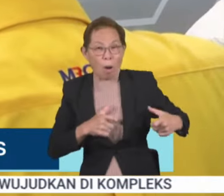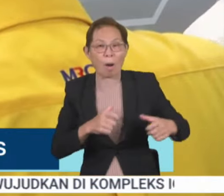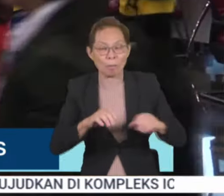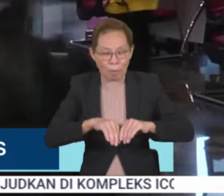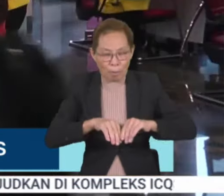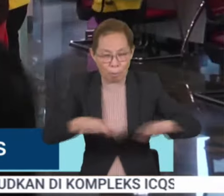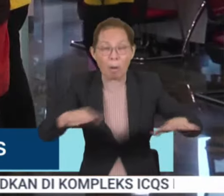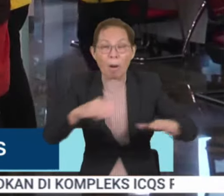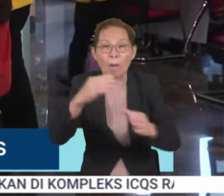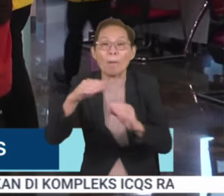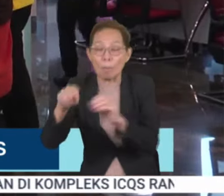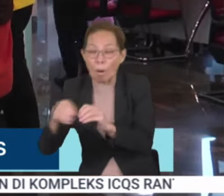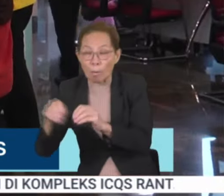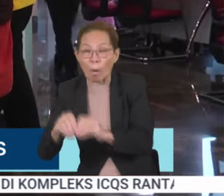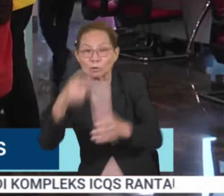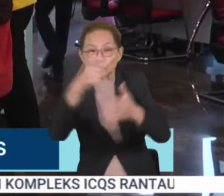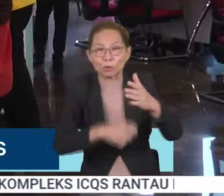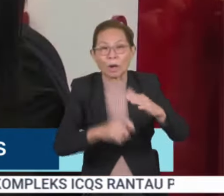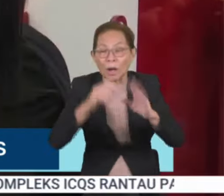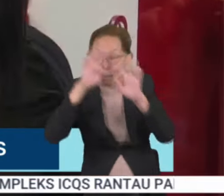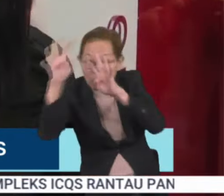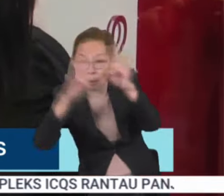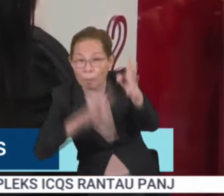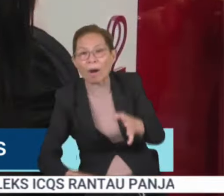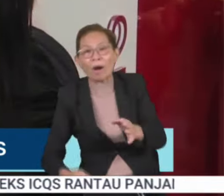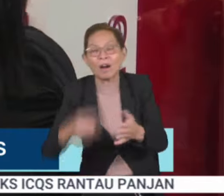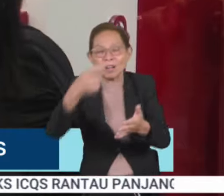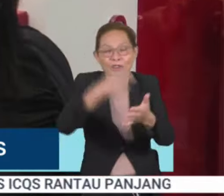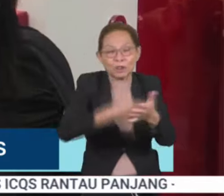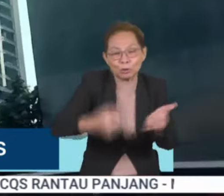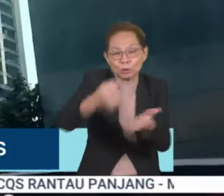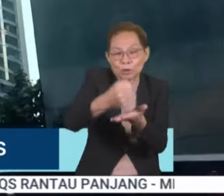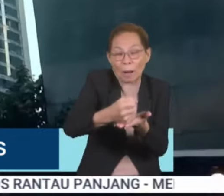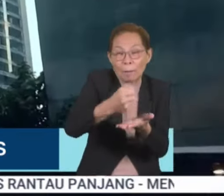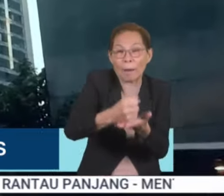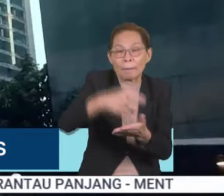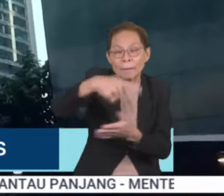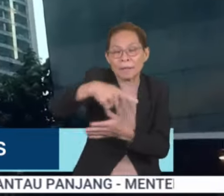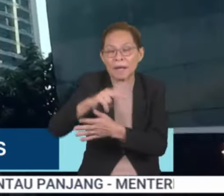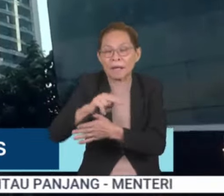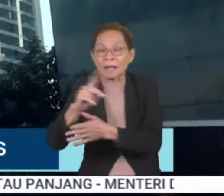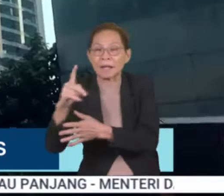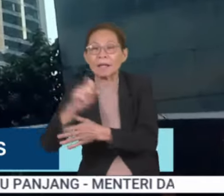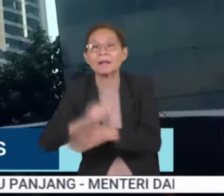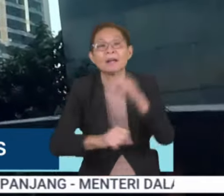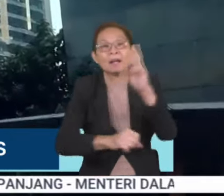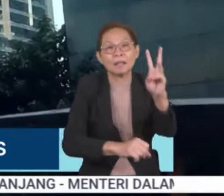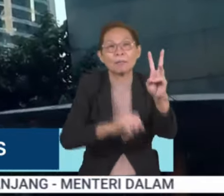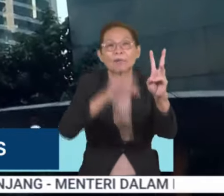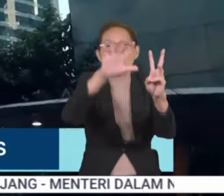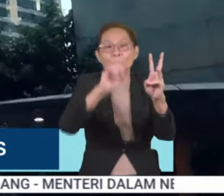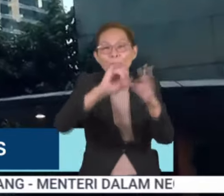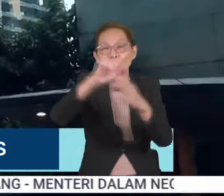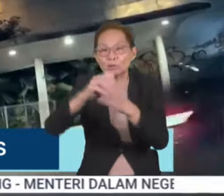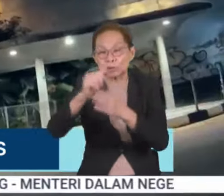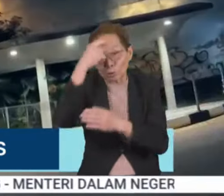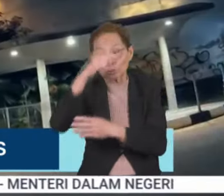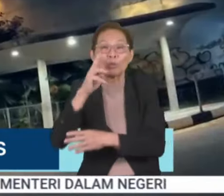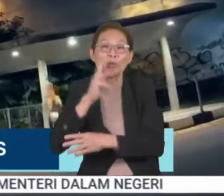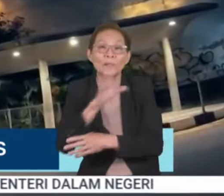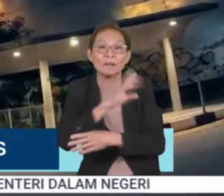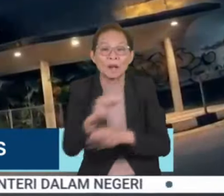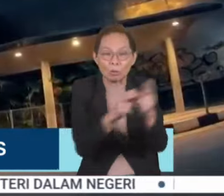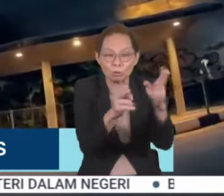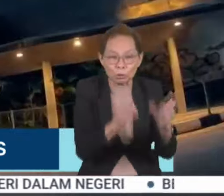cukai secara kreatif. Peningkatan pengecualian duty stamp untuk PMKS serta RM650 juta untuk wanita